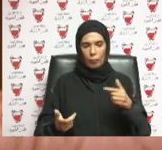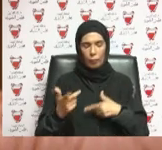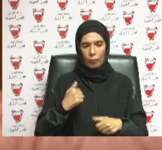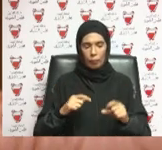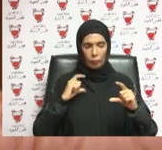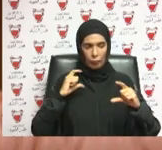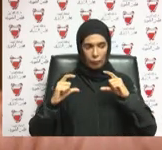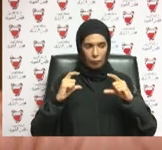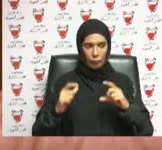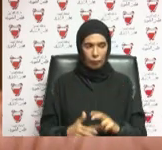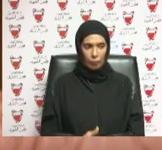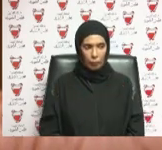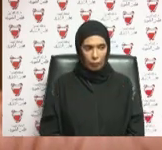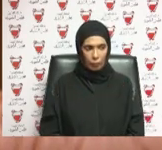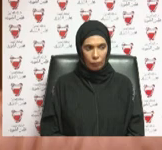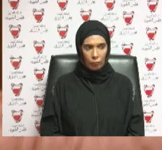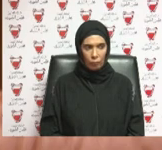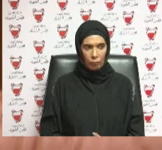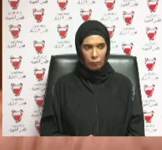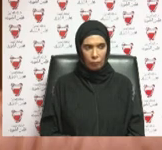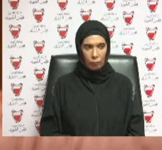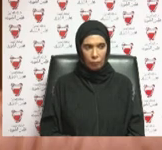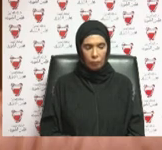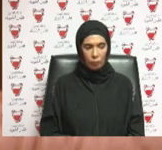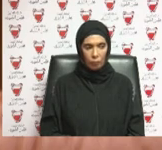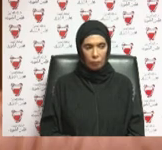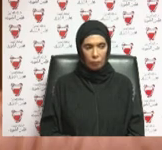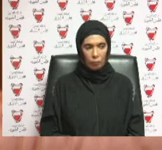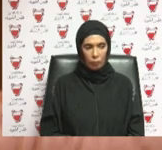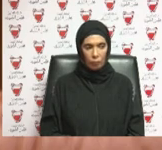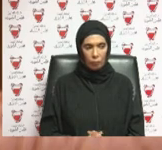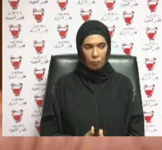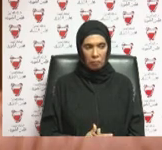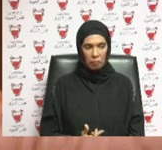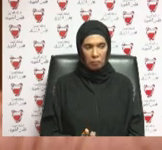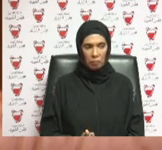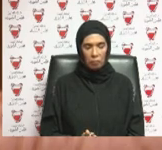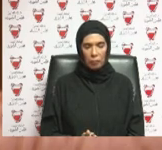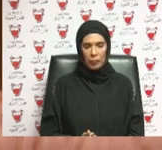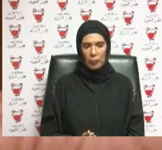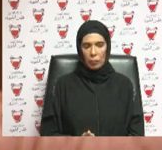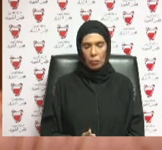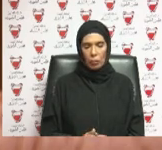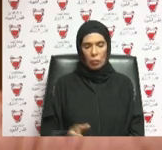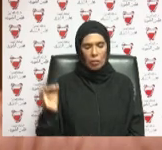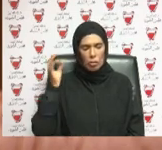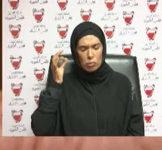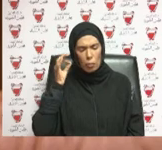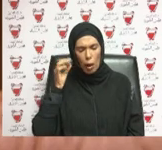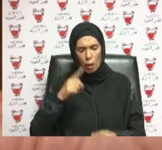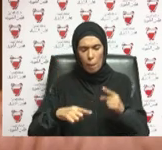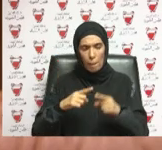والبنوك. وعلى مستوى الوطن كان رحمه الله قريباً من جميع المواطنين، ويستمع